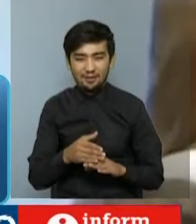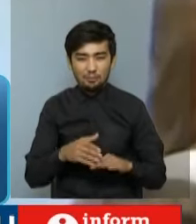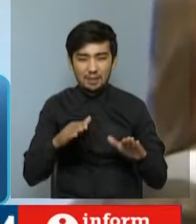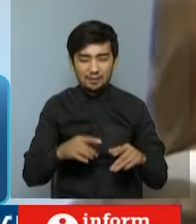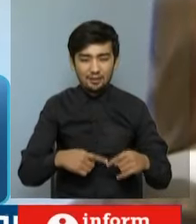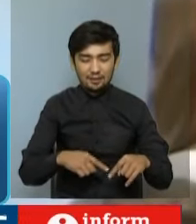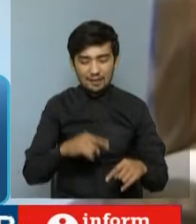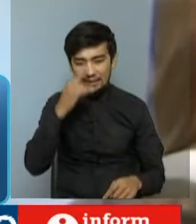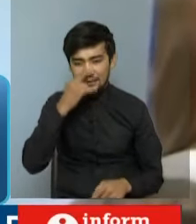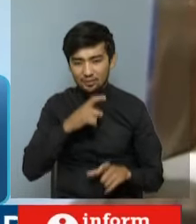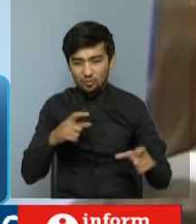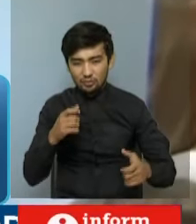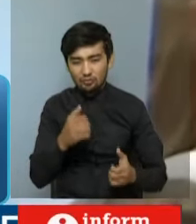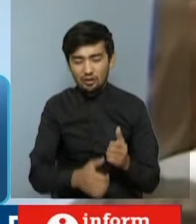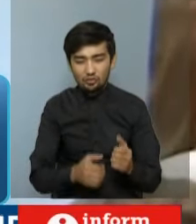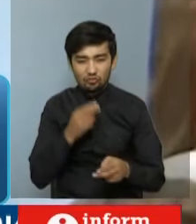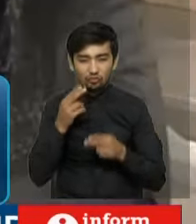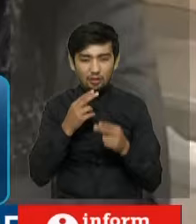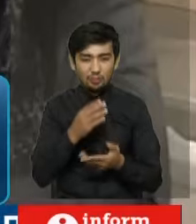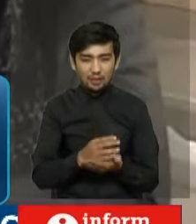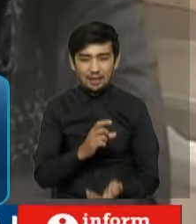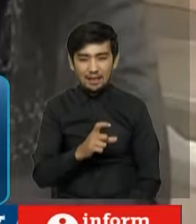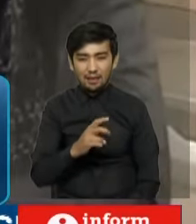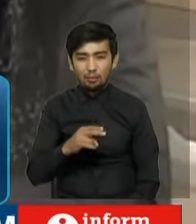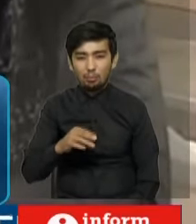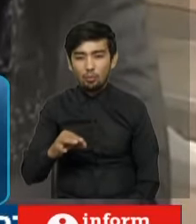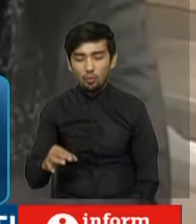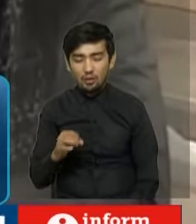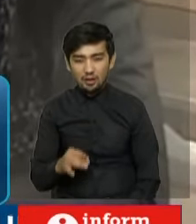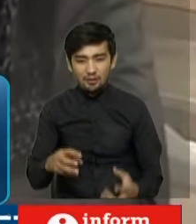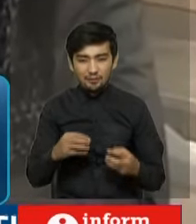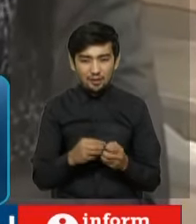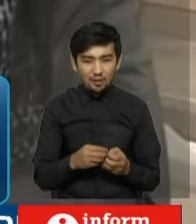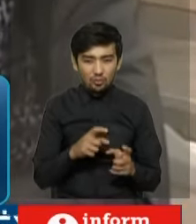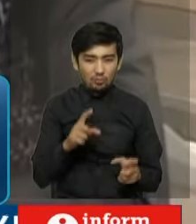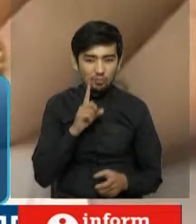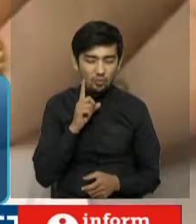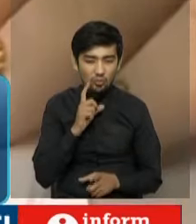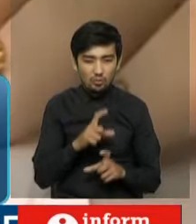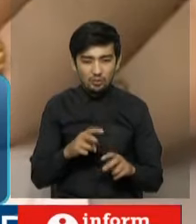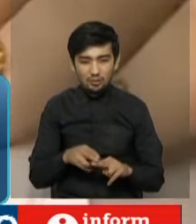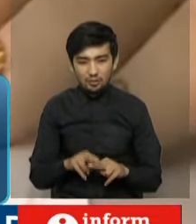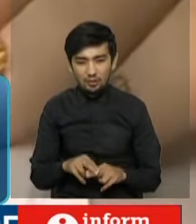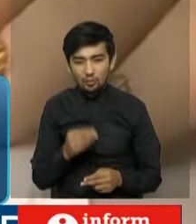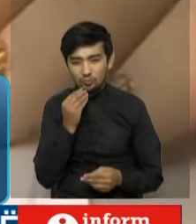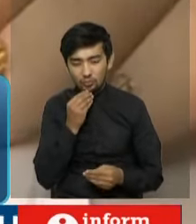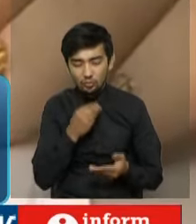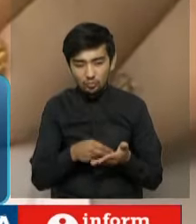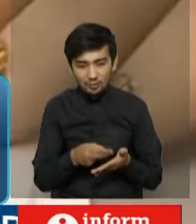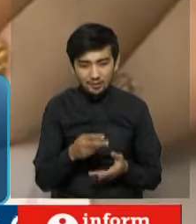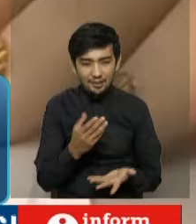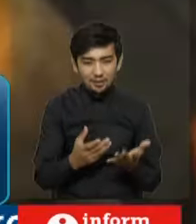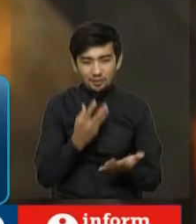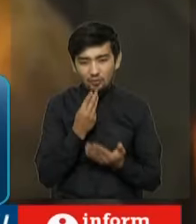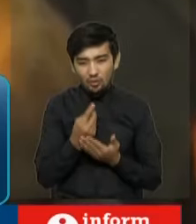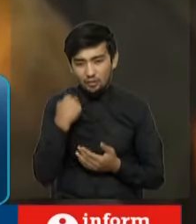условий казахстанцы все чаще обращаются в МФО. Нередко микрокредиты набирают молодые люди, чтобы купить продукты или потратиться на личные